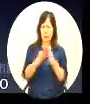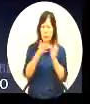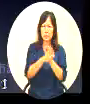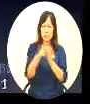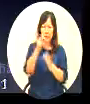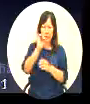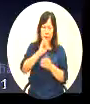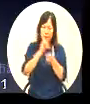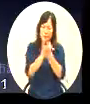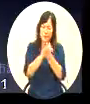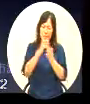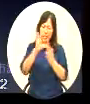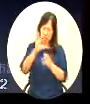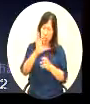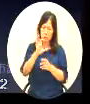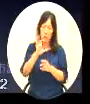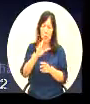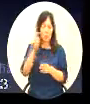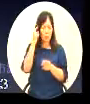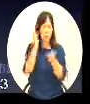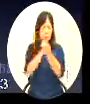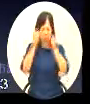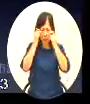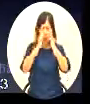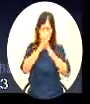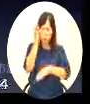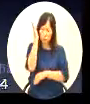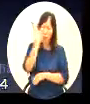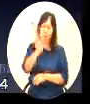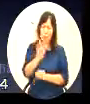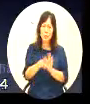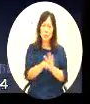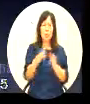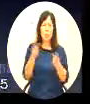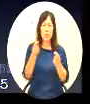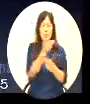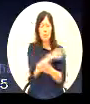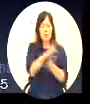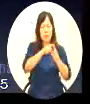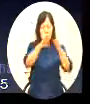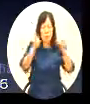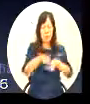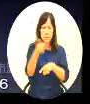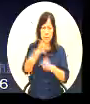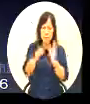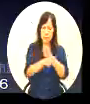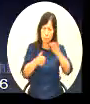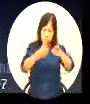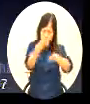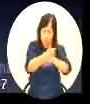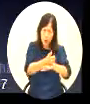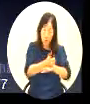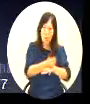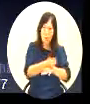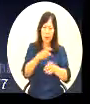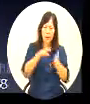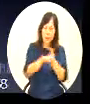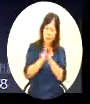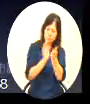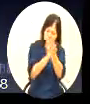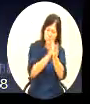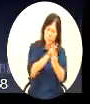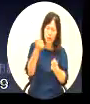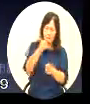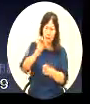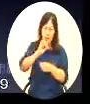我也非常肯定我们的高雄市政府不管是在我们张乃谦局长的任内齁，一直努力在推动性别友